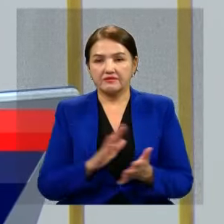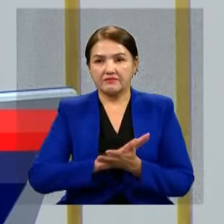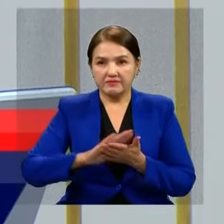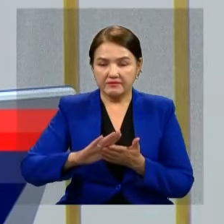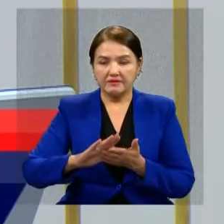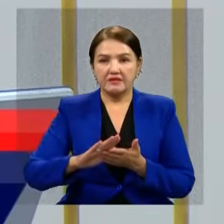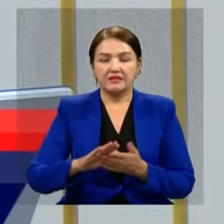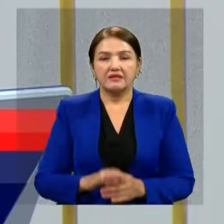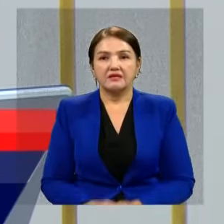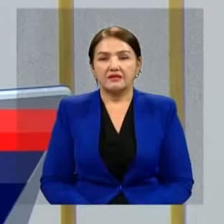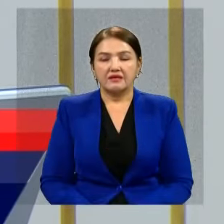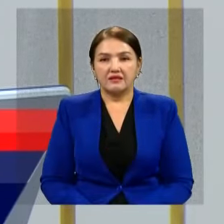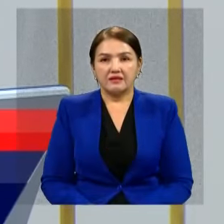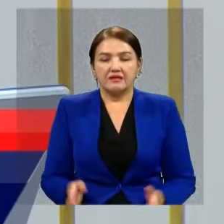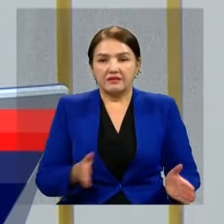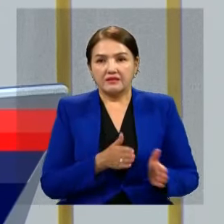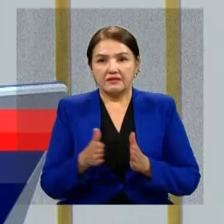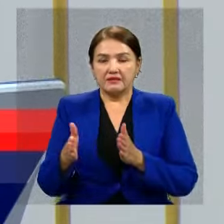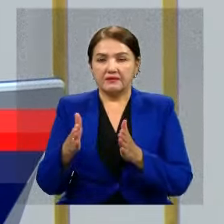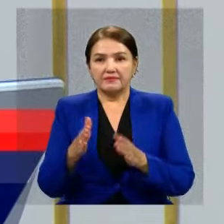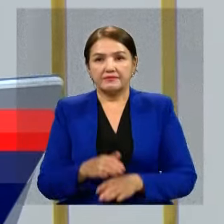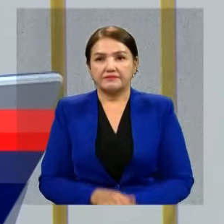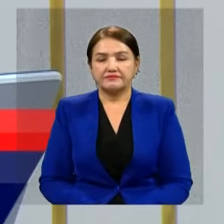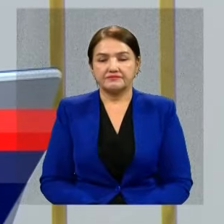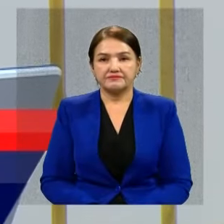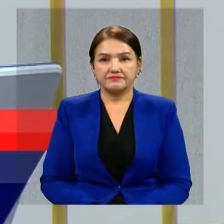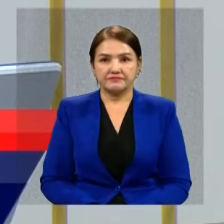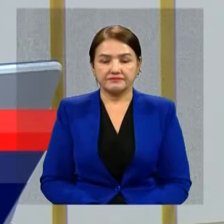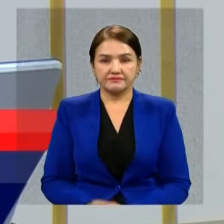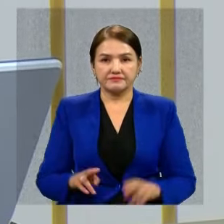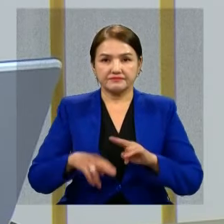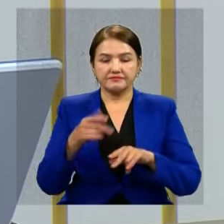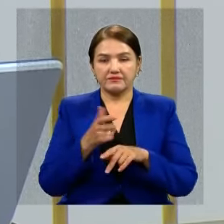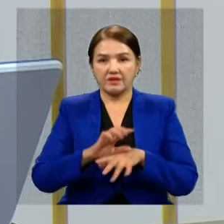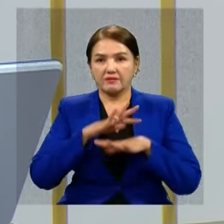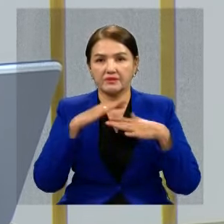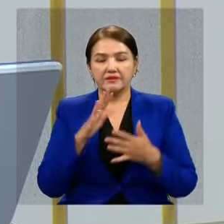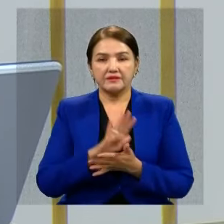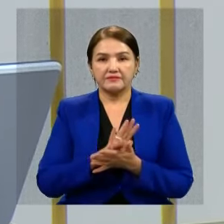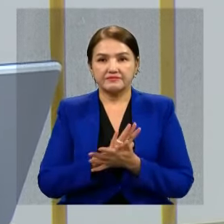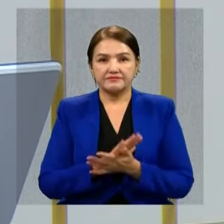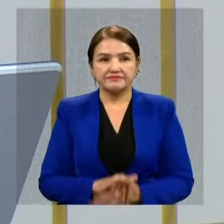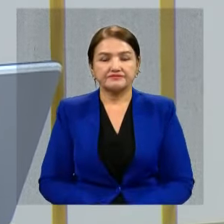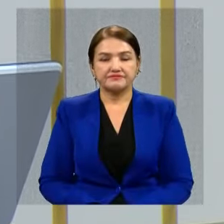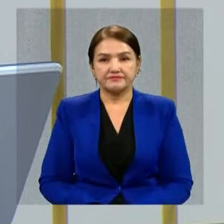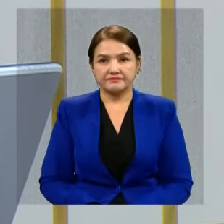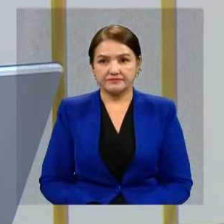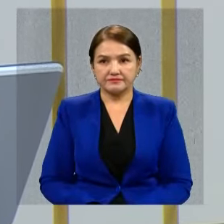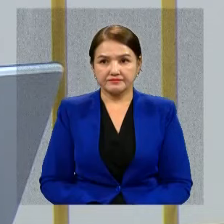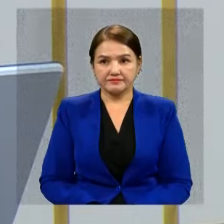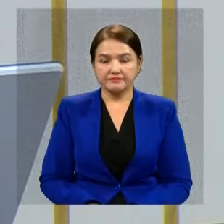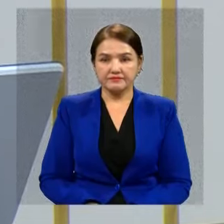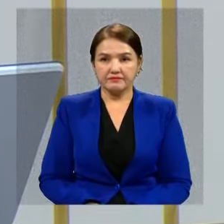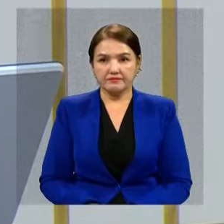чистоте, особенно дороги. Вот со строительных объектов очень много. Мы сейчас исправляем ситуацию, то есть